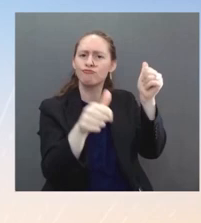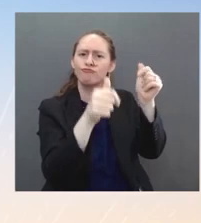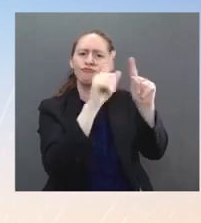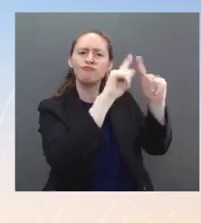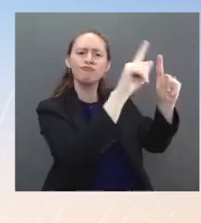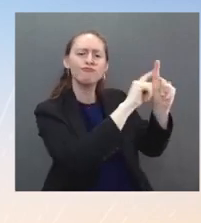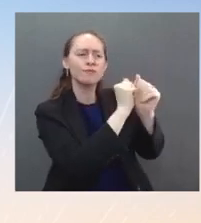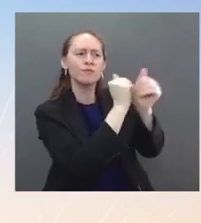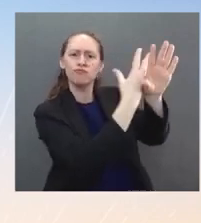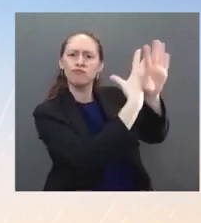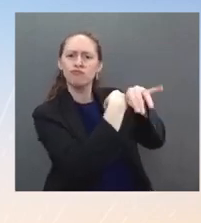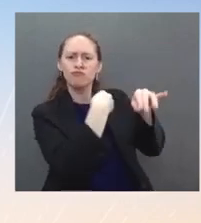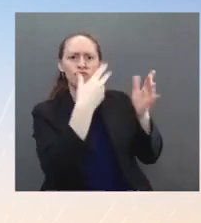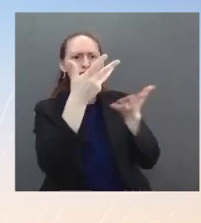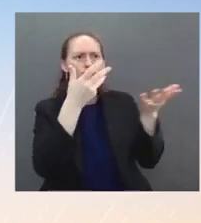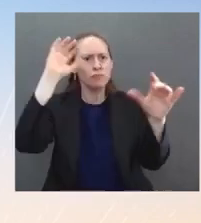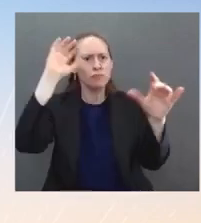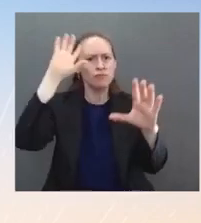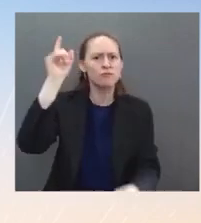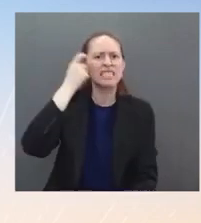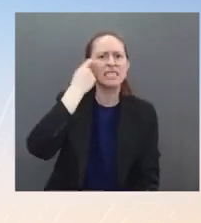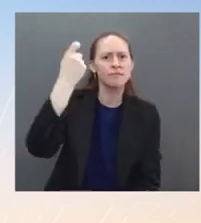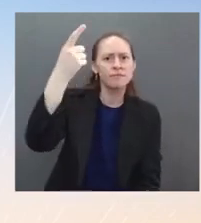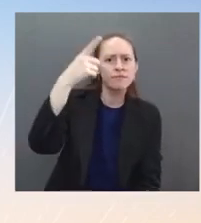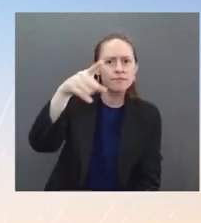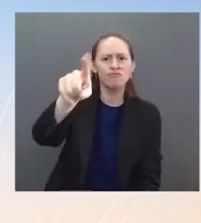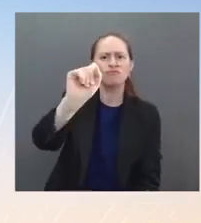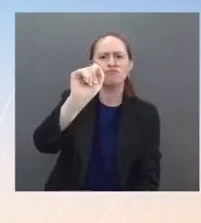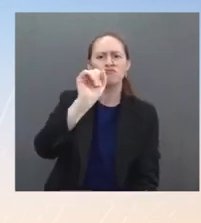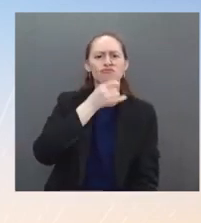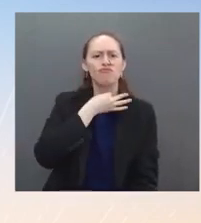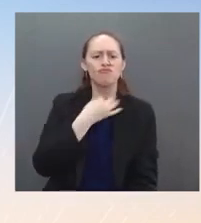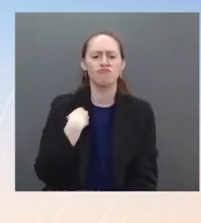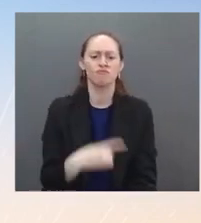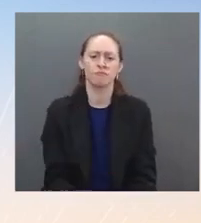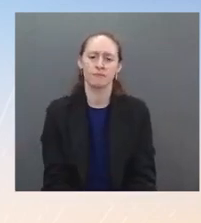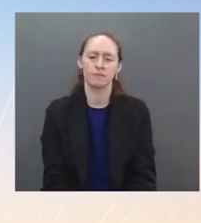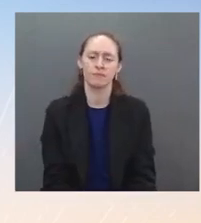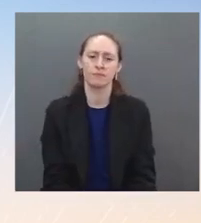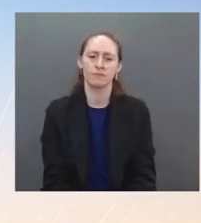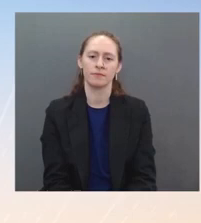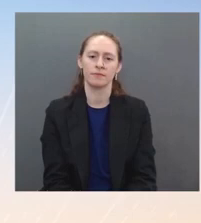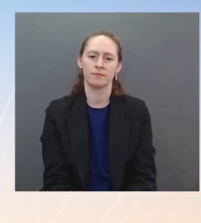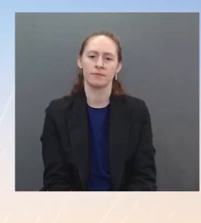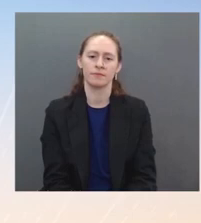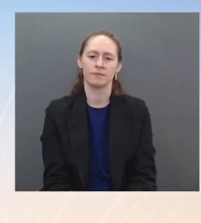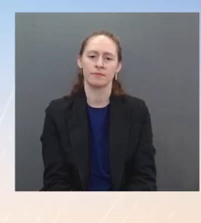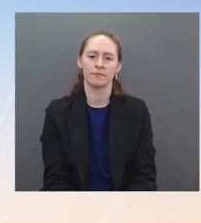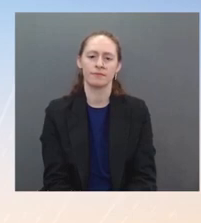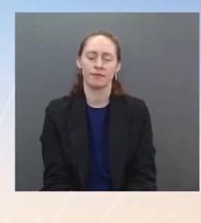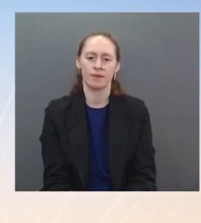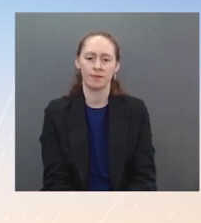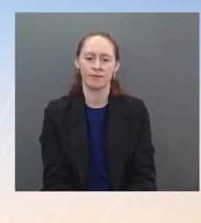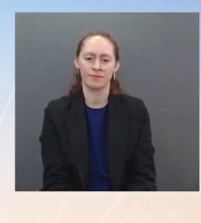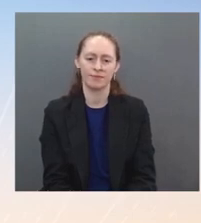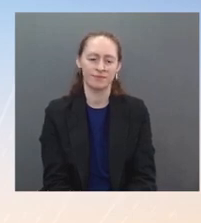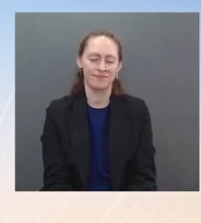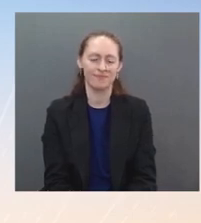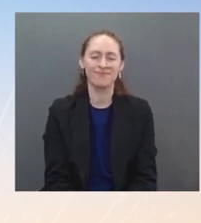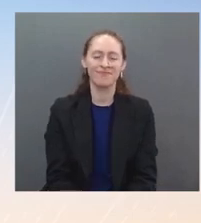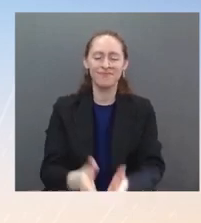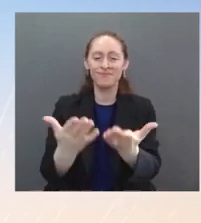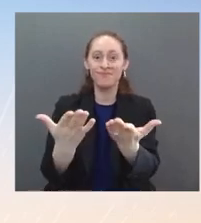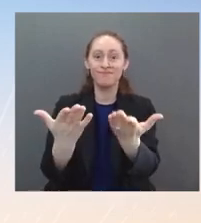Putin là một sai lầm chiến lược khiến nước Nga suy yếu hơn về lâu dài và ngày càng bị cô lập trên trường thế giới."